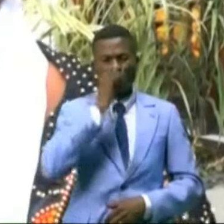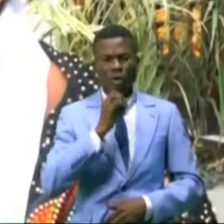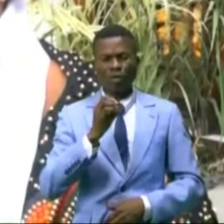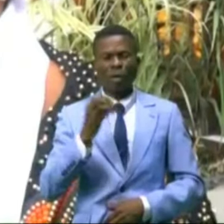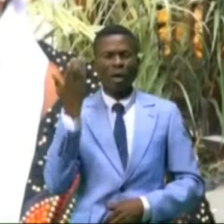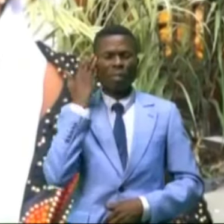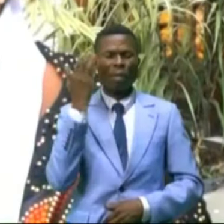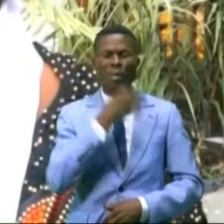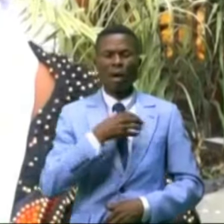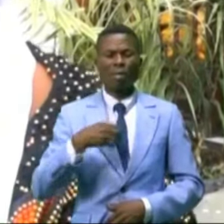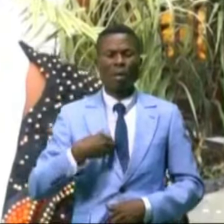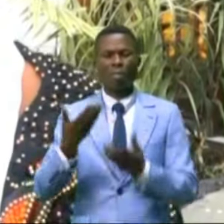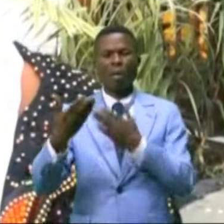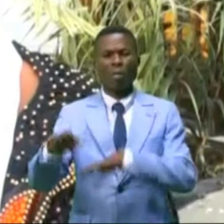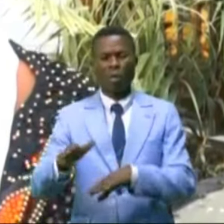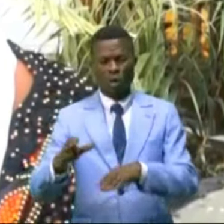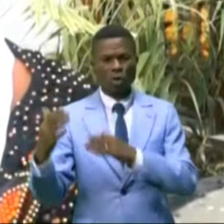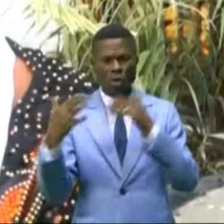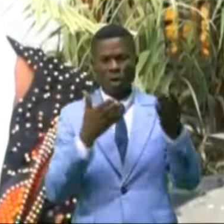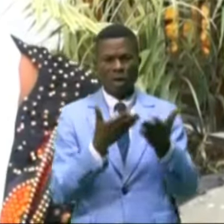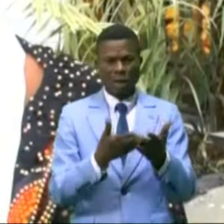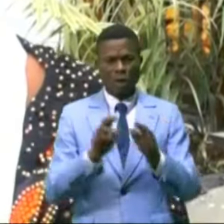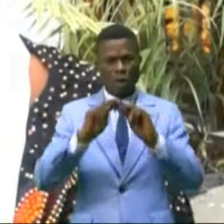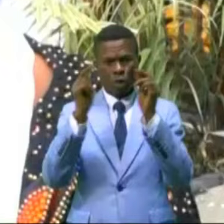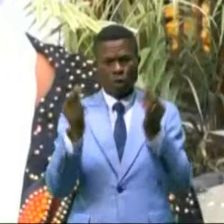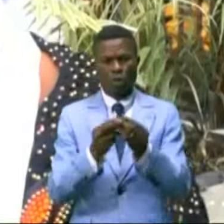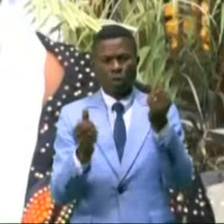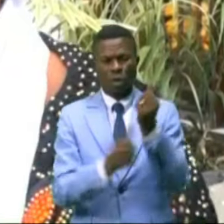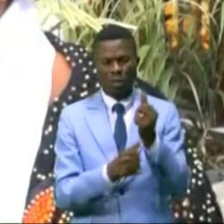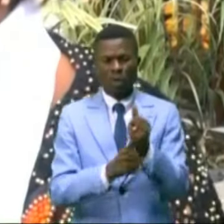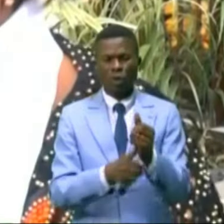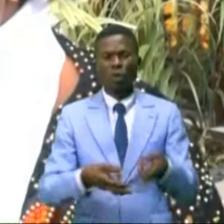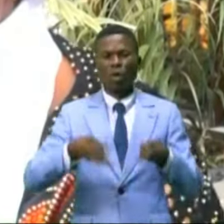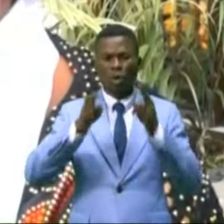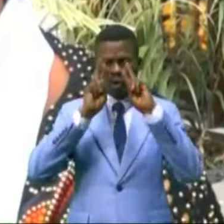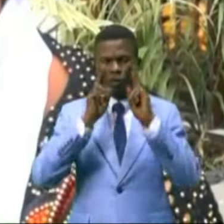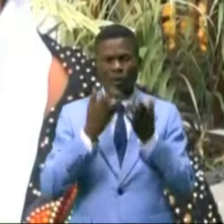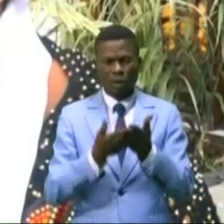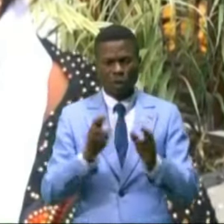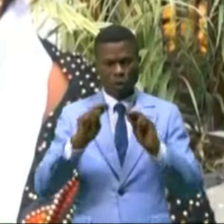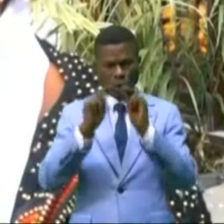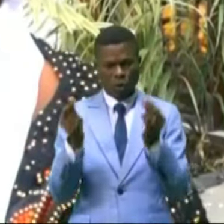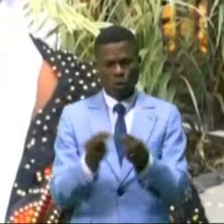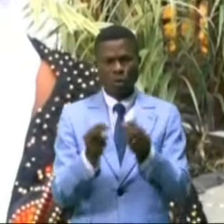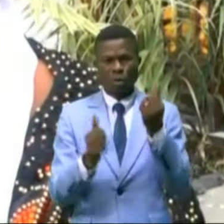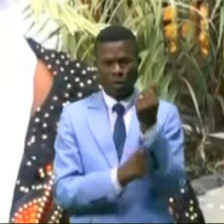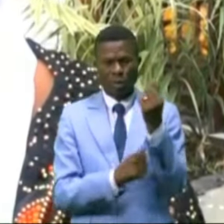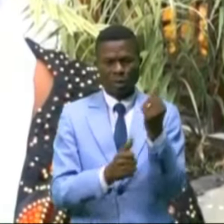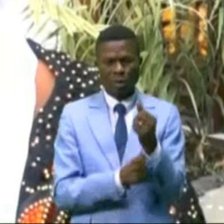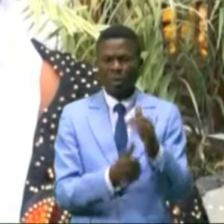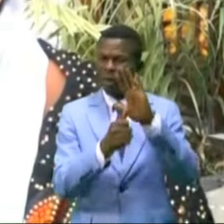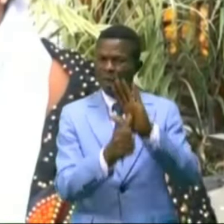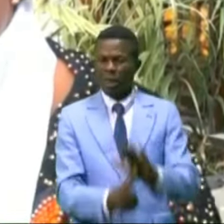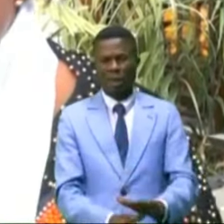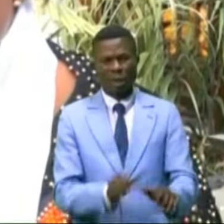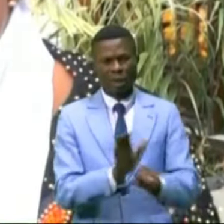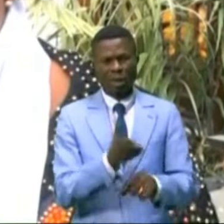épouses c'est une catégorie de personnes négligées c'est une catégorie de personnes